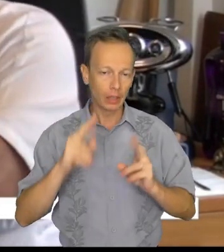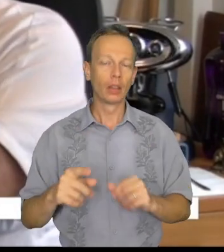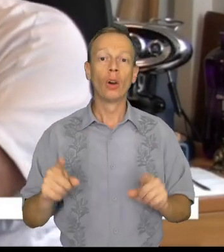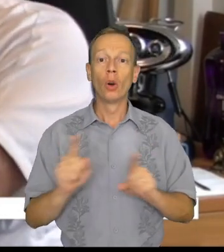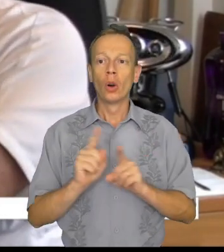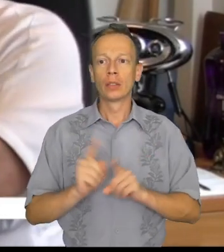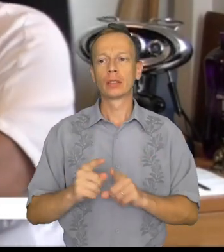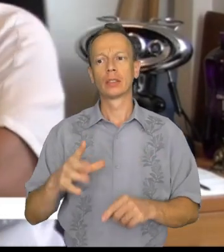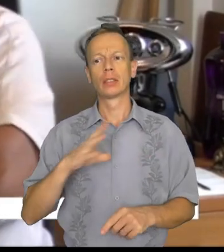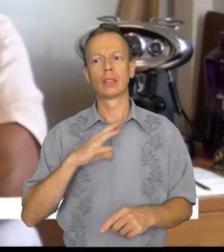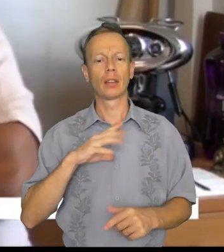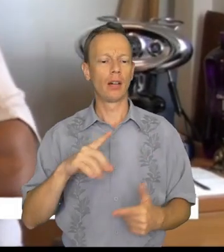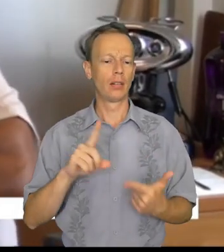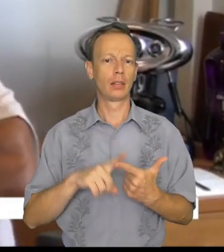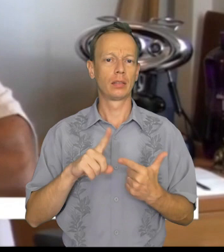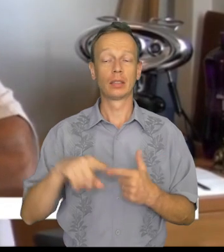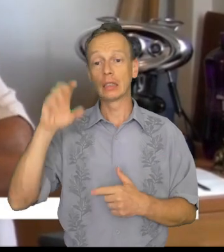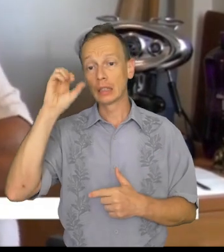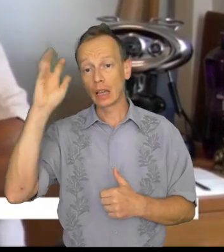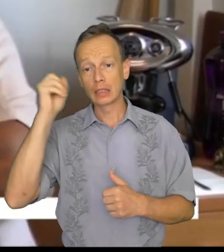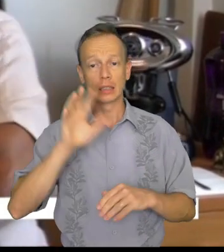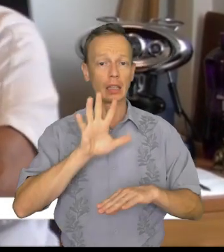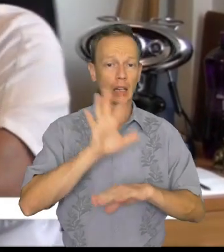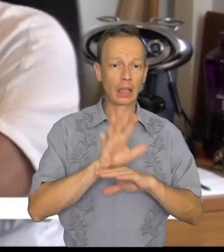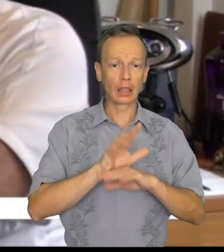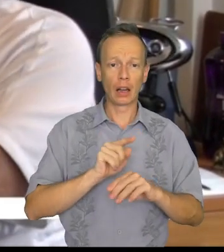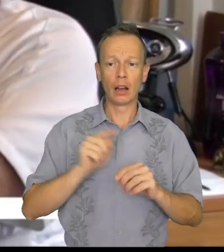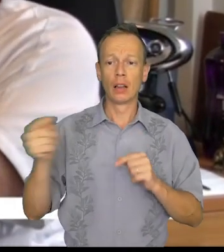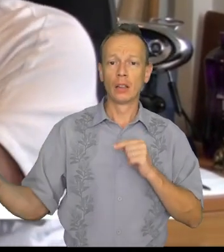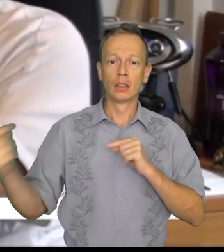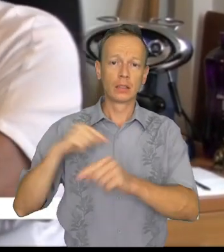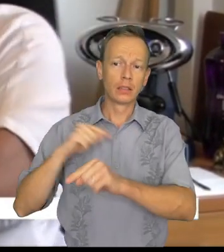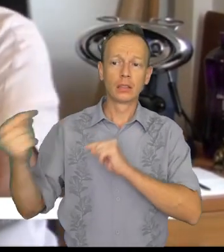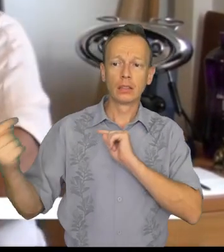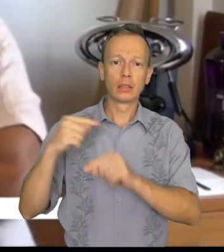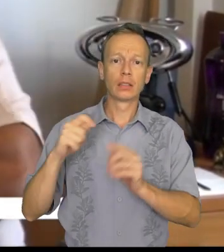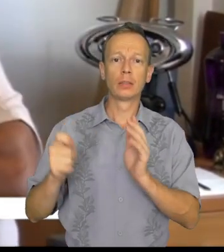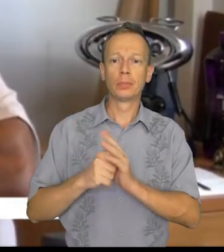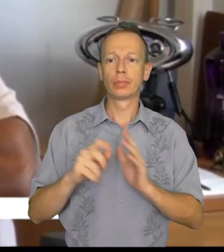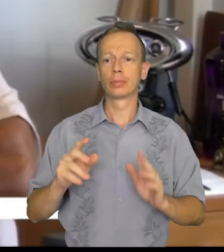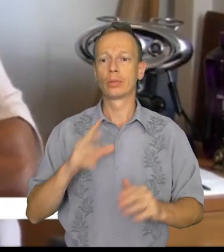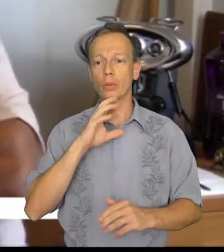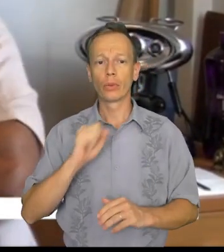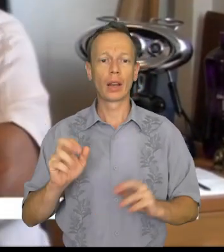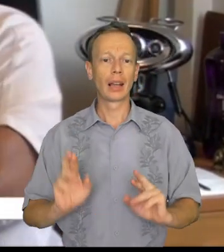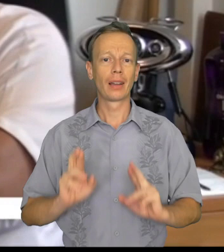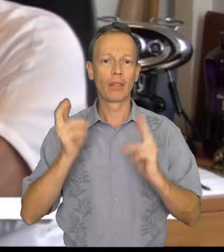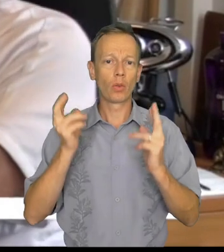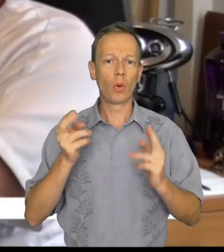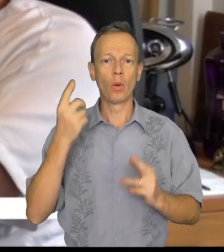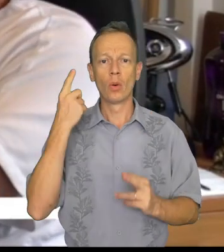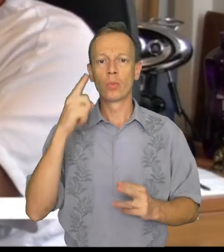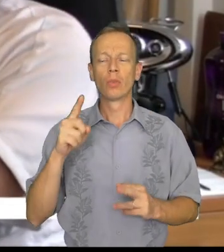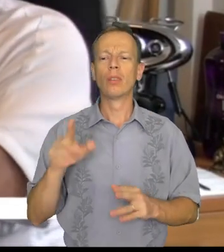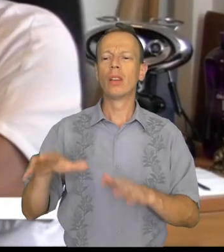d'énormes échanges entre Tahiti et Raiatea Bora pendant les fêtes de fin d'année, soit pour des réunions familiales, soit pour échapper au couvre-feu sur